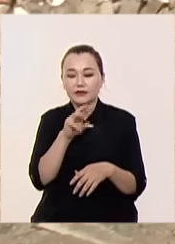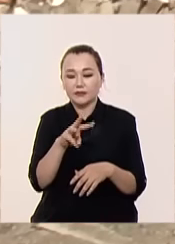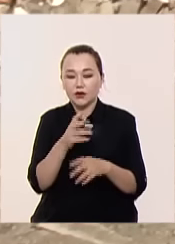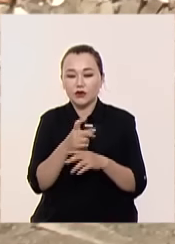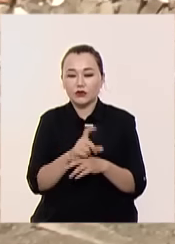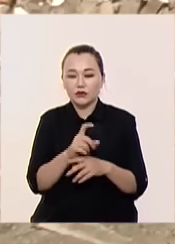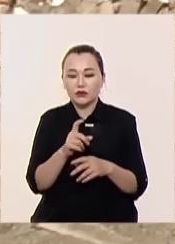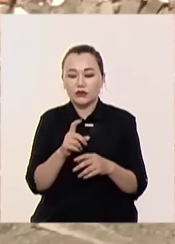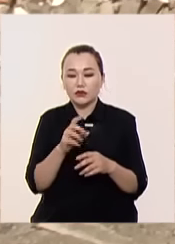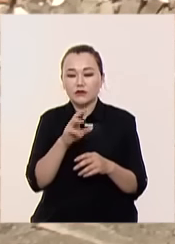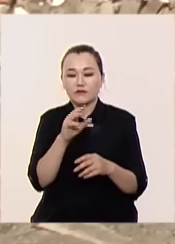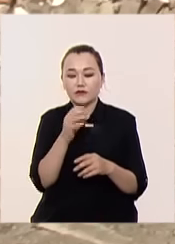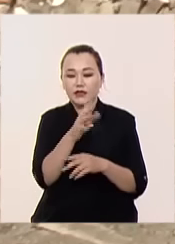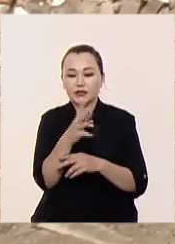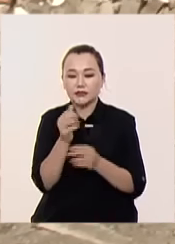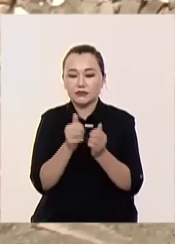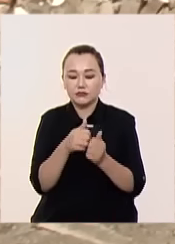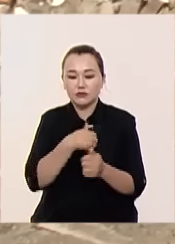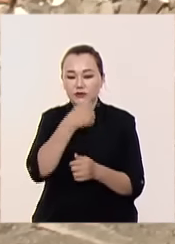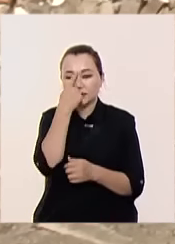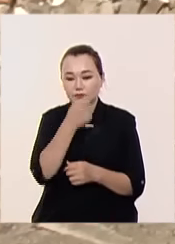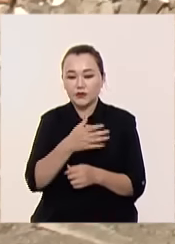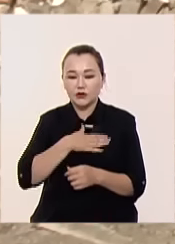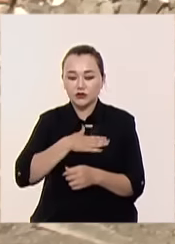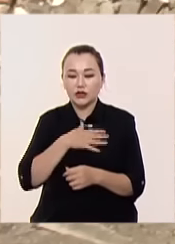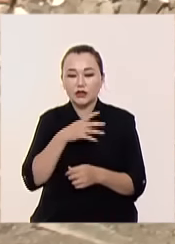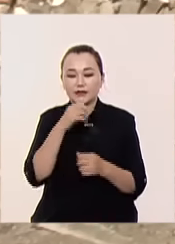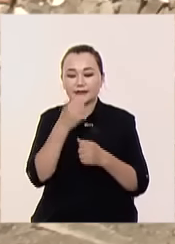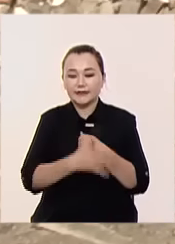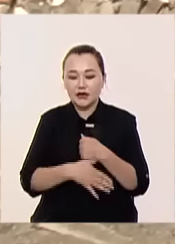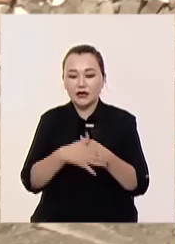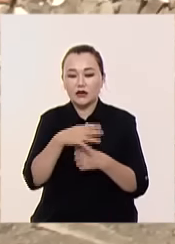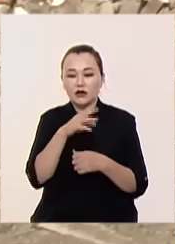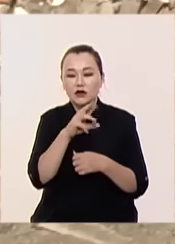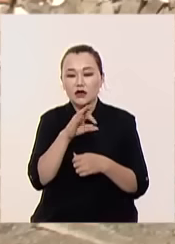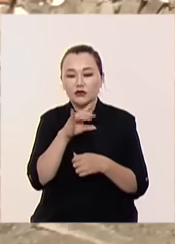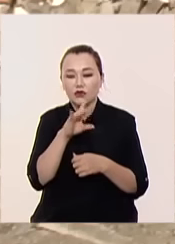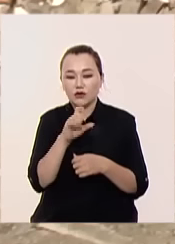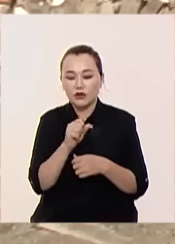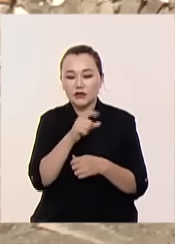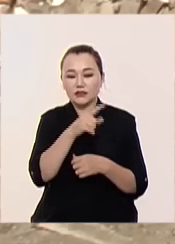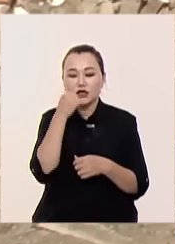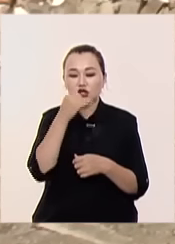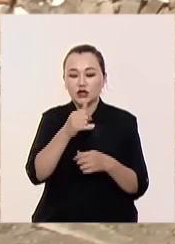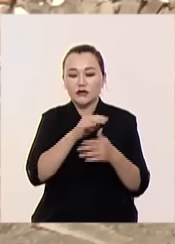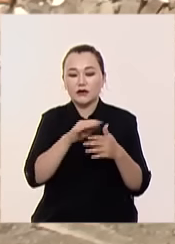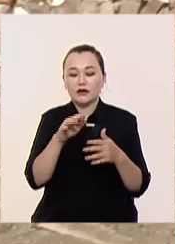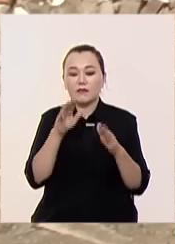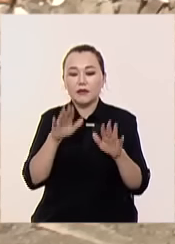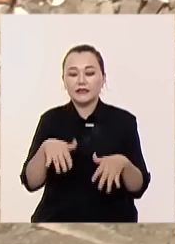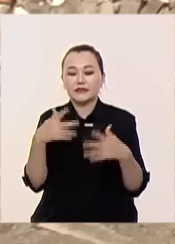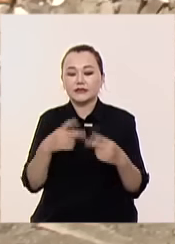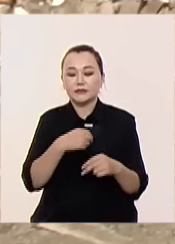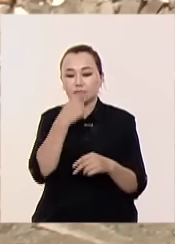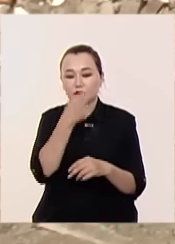поднимался на территории басаманского лесничества. Мы сообщили нашу центральную контору, сообщили данные, и потом уже